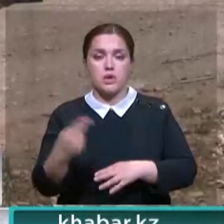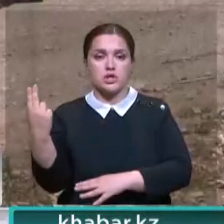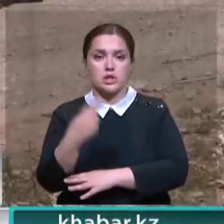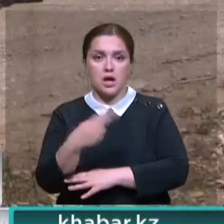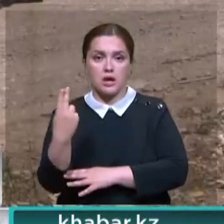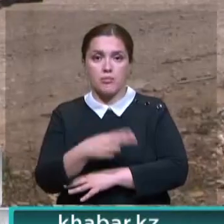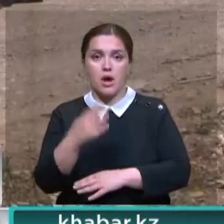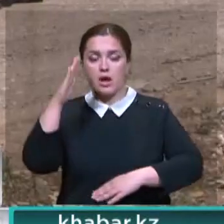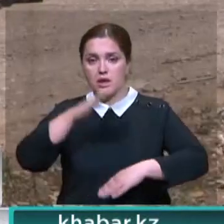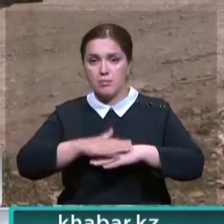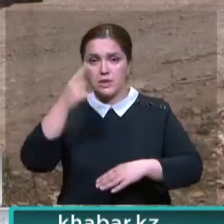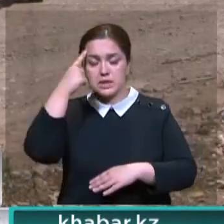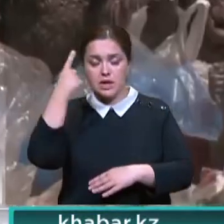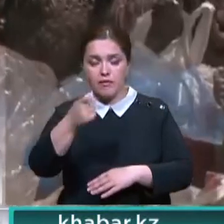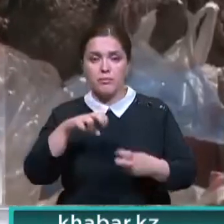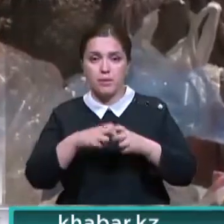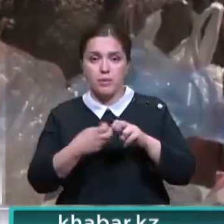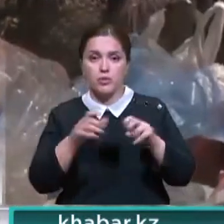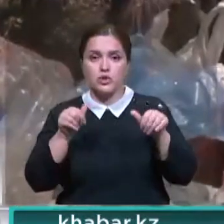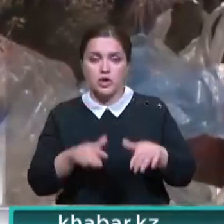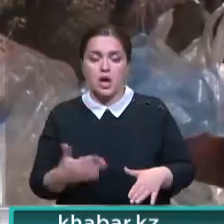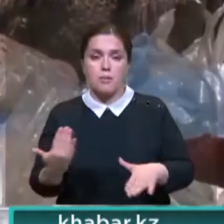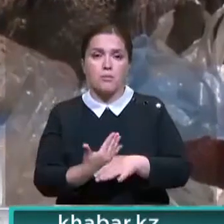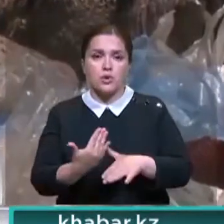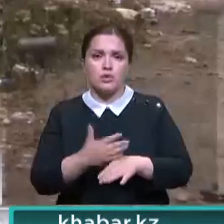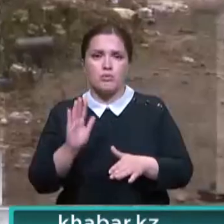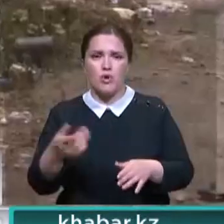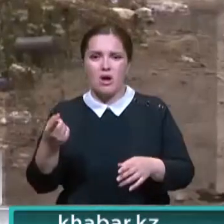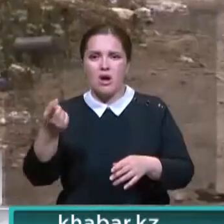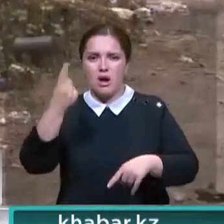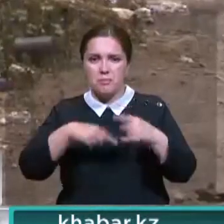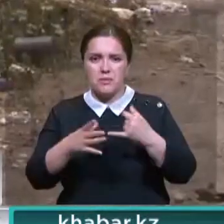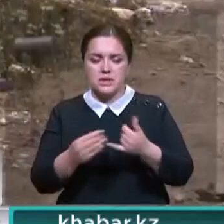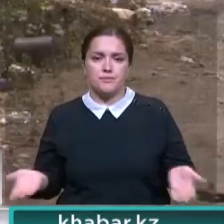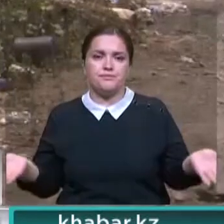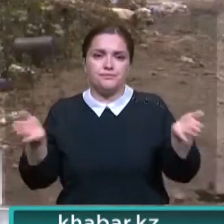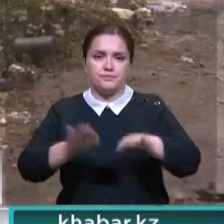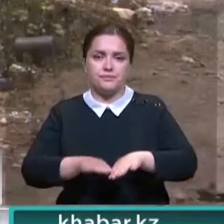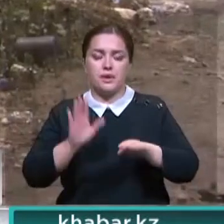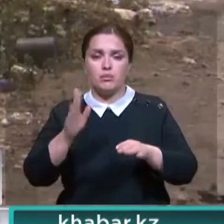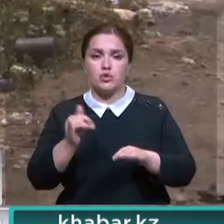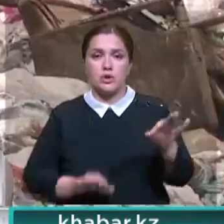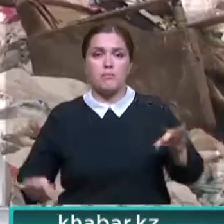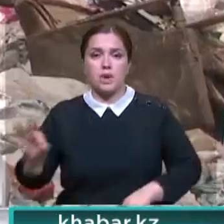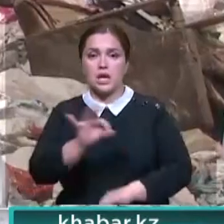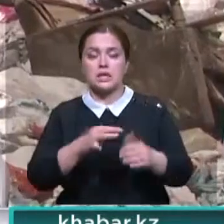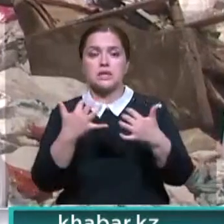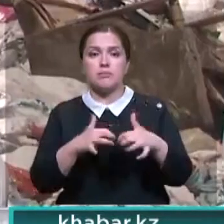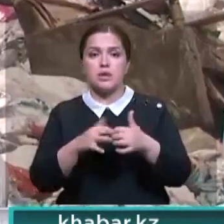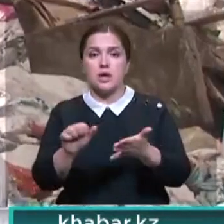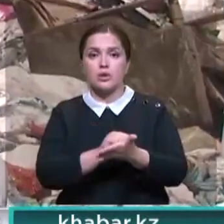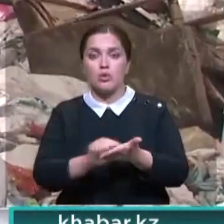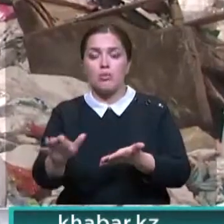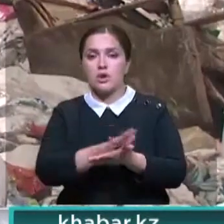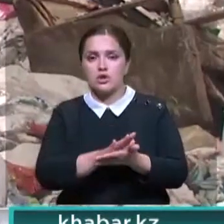В акимате заявили, проблему будут решать с помощью рекультивационных работ. Специалисты уже разрабатывают проектно-сметную документацию. Очистить